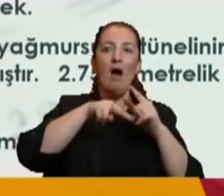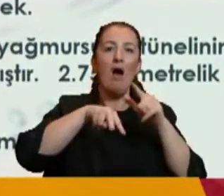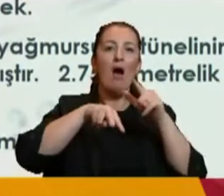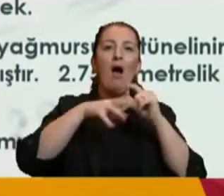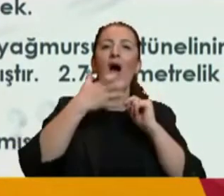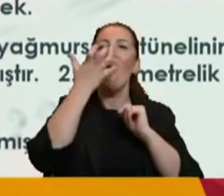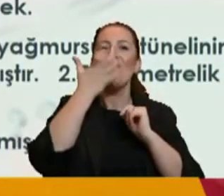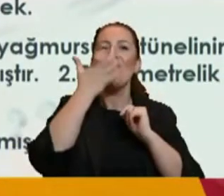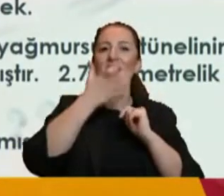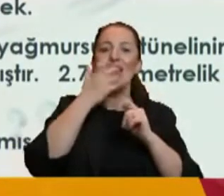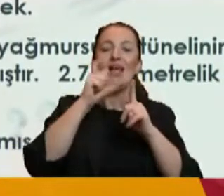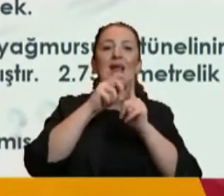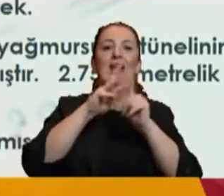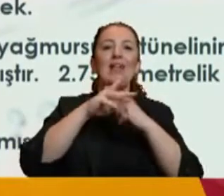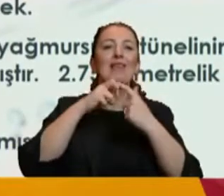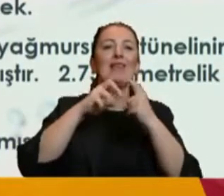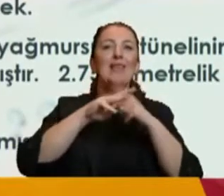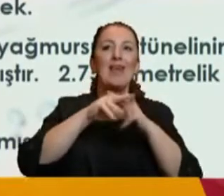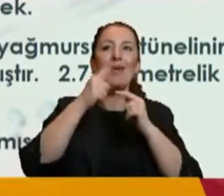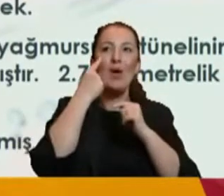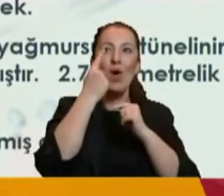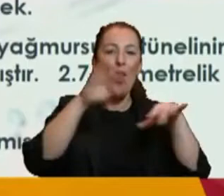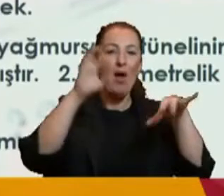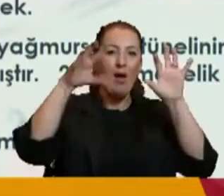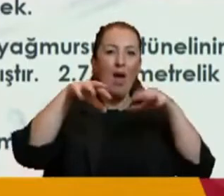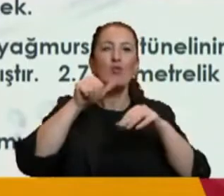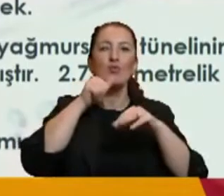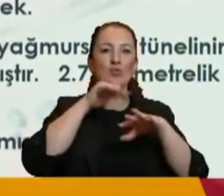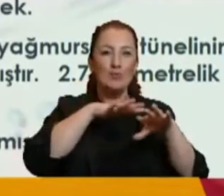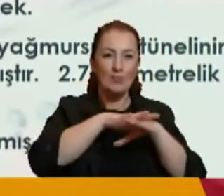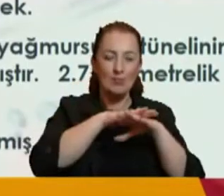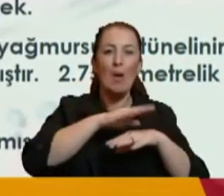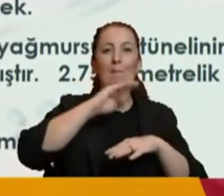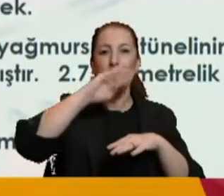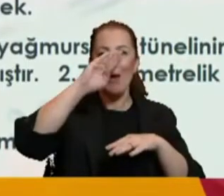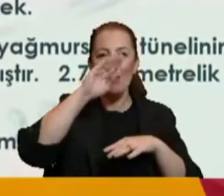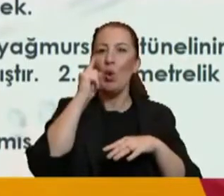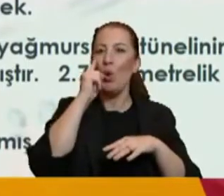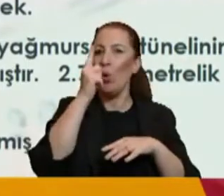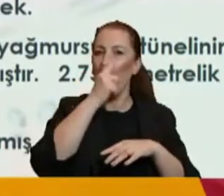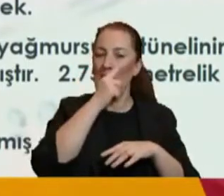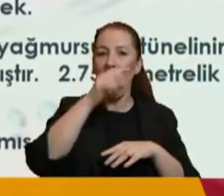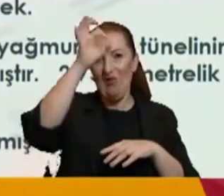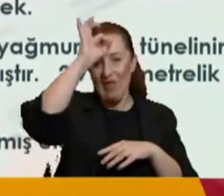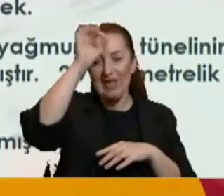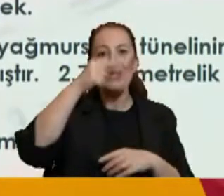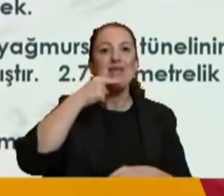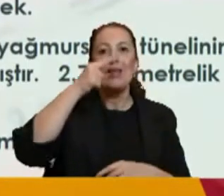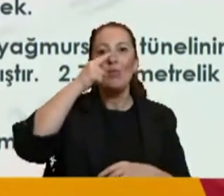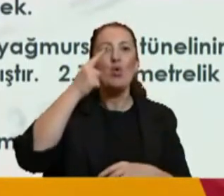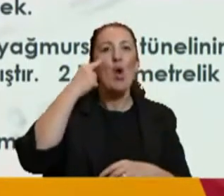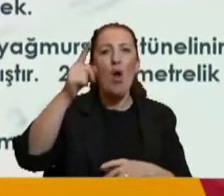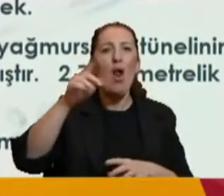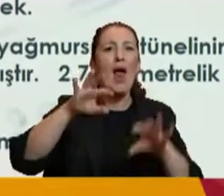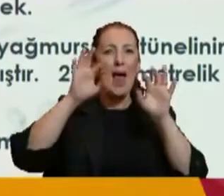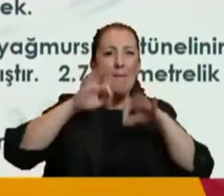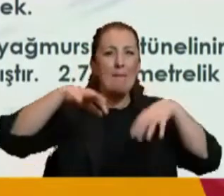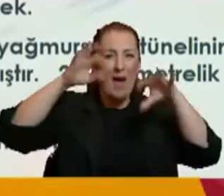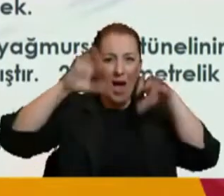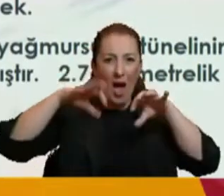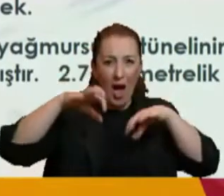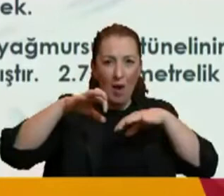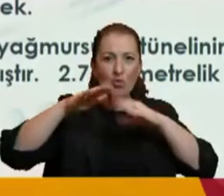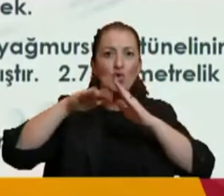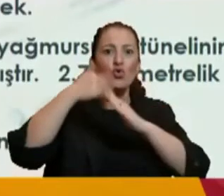amacı Bayrampaşa Esenler Fatih Güngören ve Zeytinburnu ilçelerinde her yağmur sonrası meydana gelen